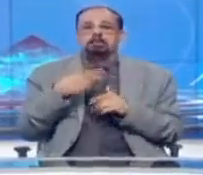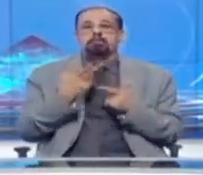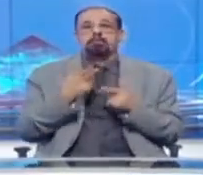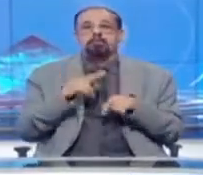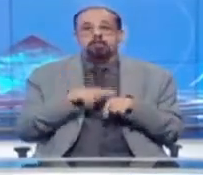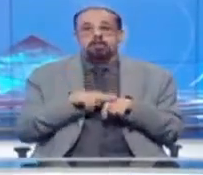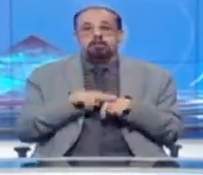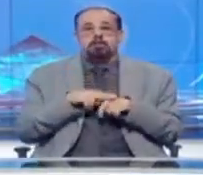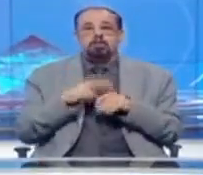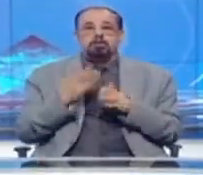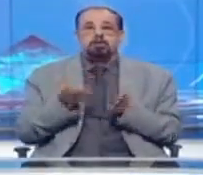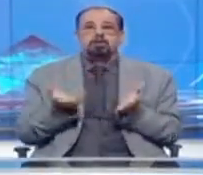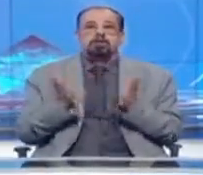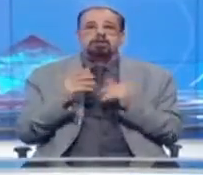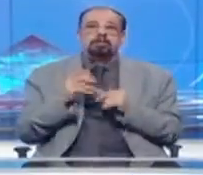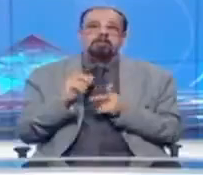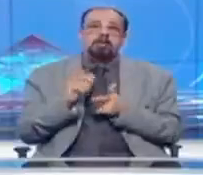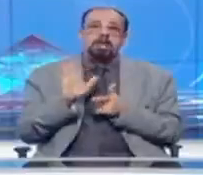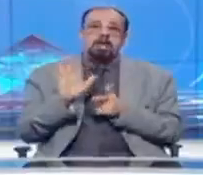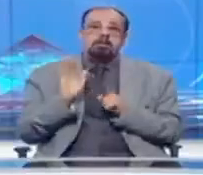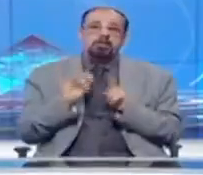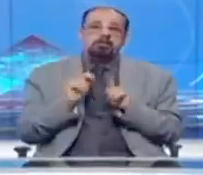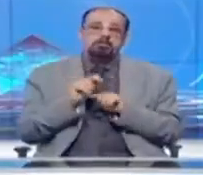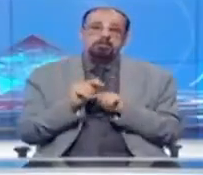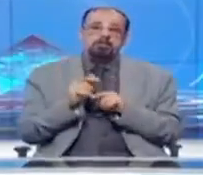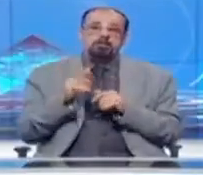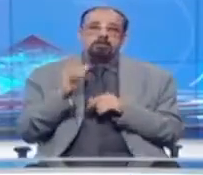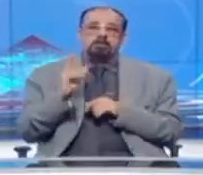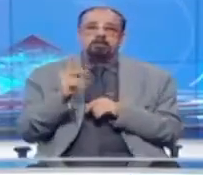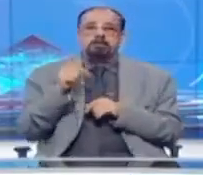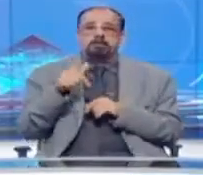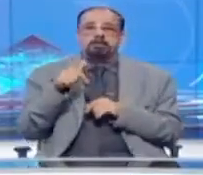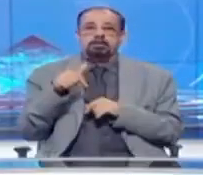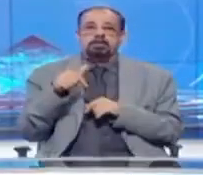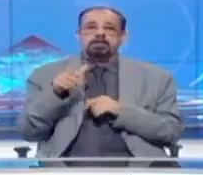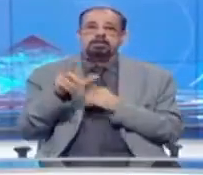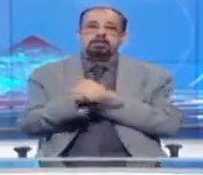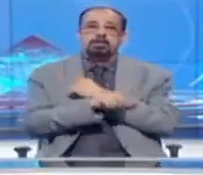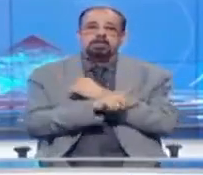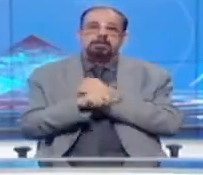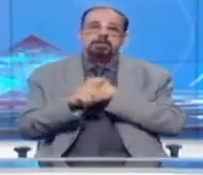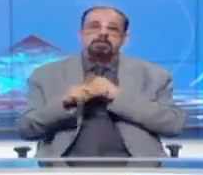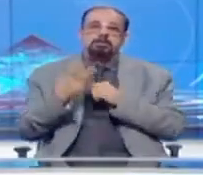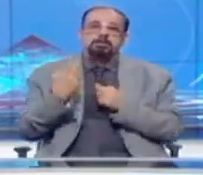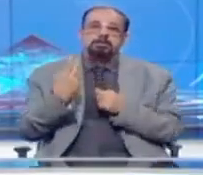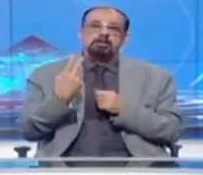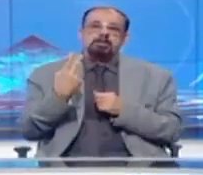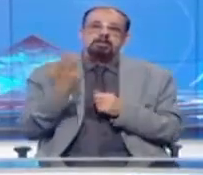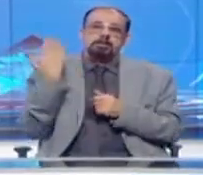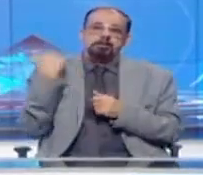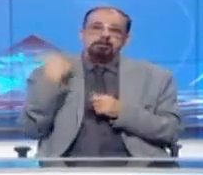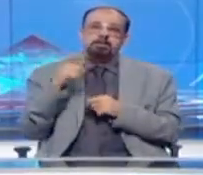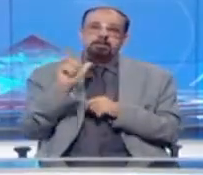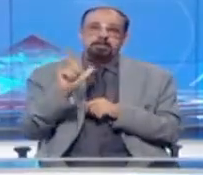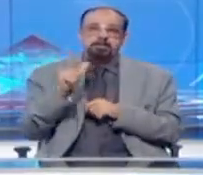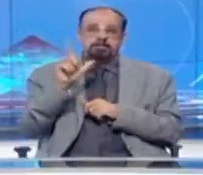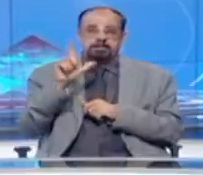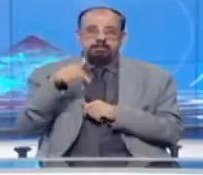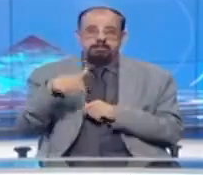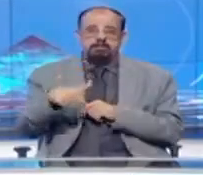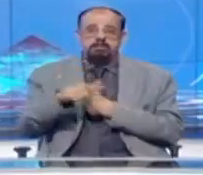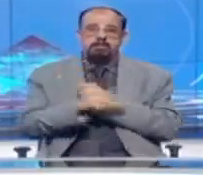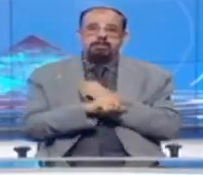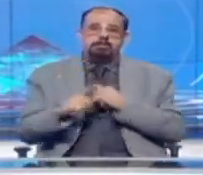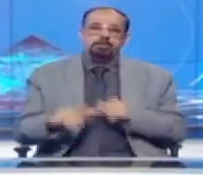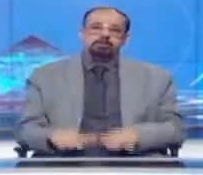أيام تداول، وارتفع الين 0.5% لمستوى 130.16 مقابل الدولار بعد أن لامس أعلى مستوى في